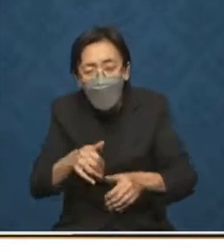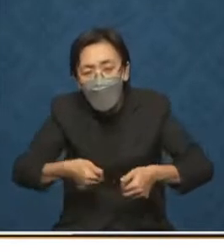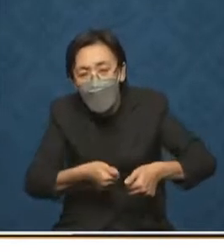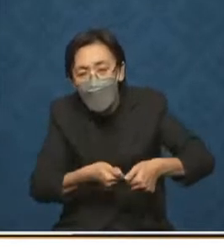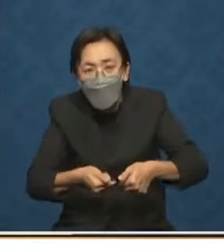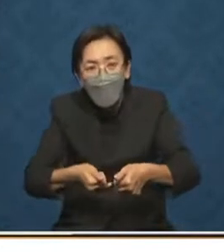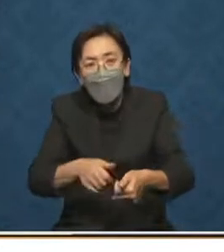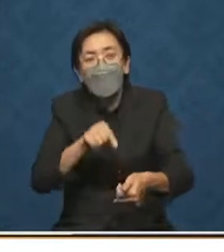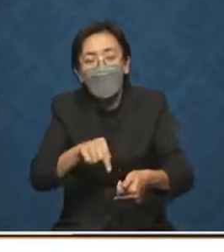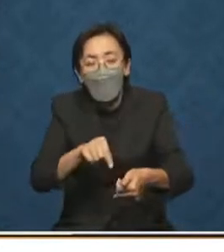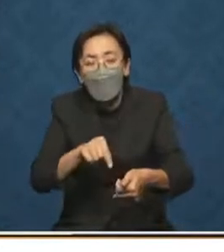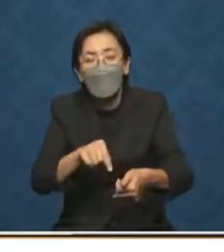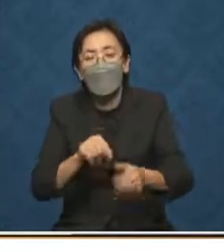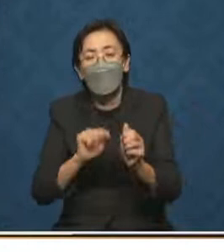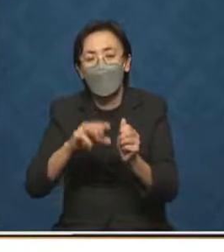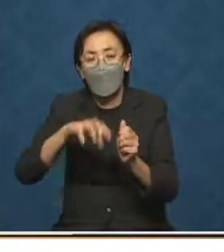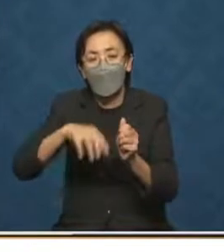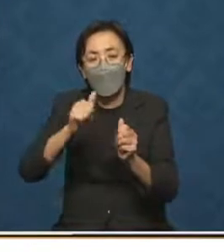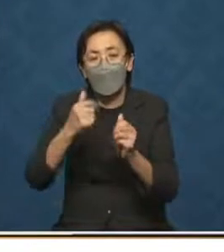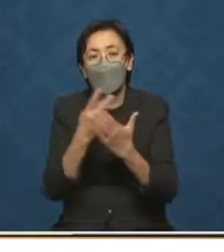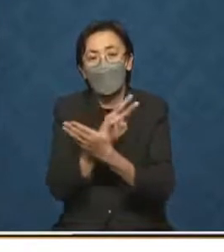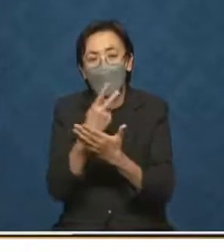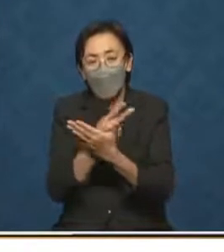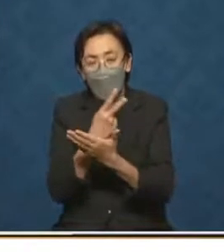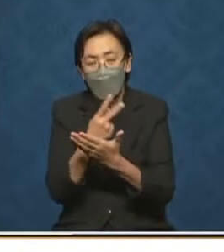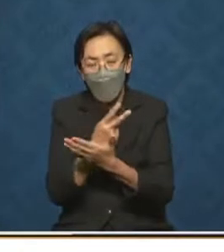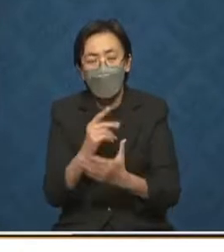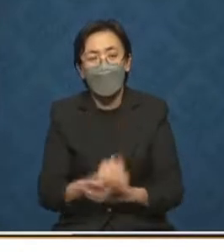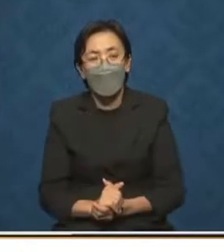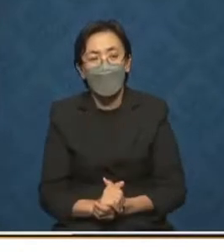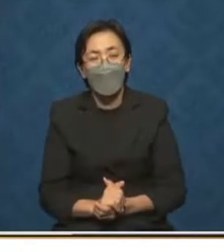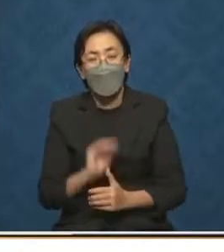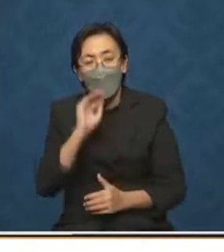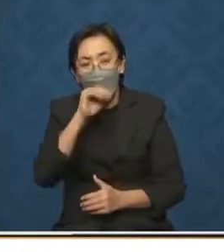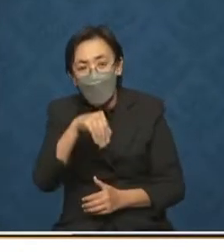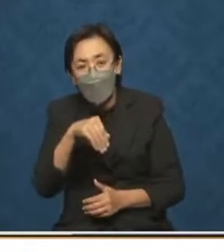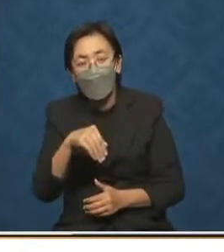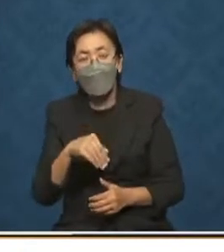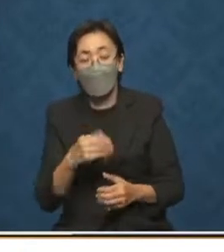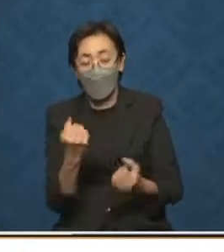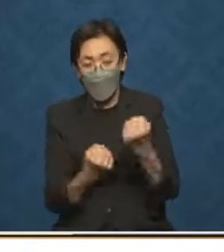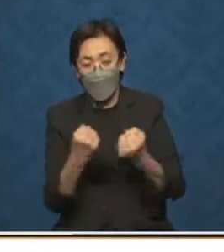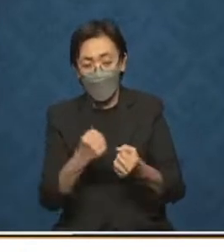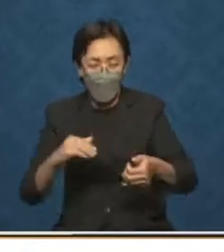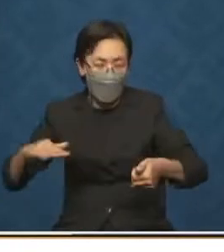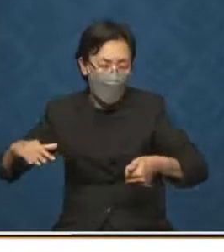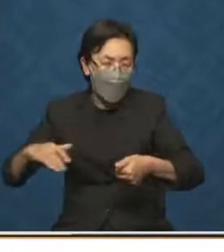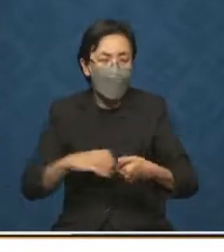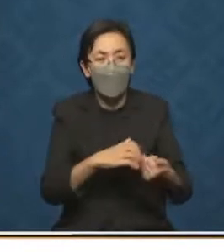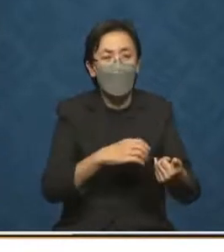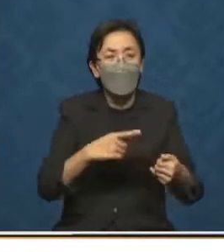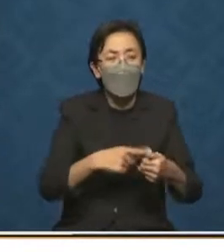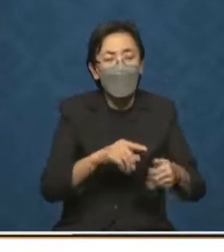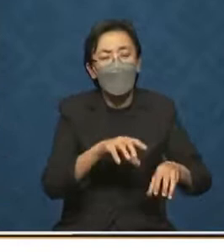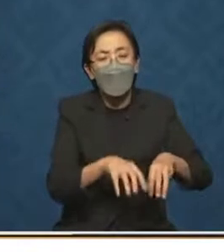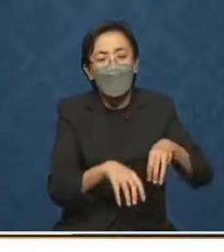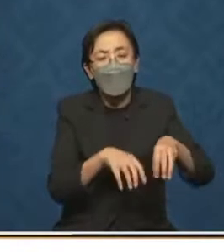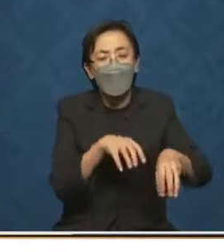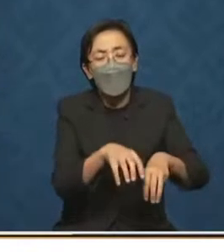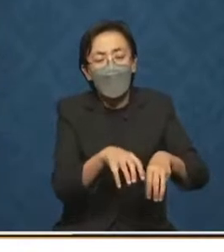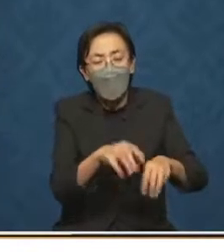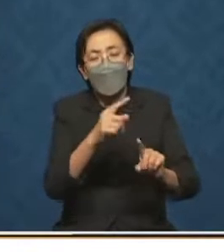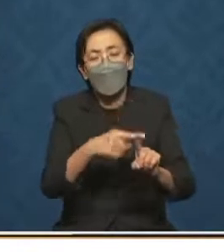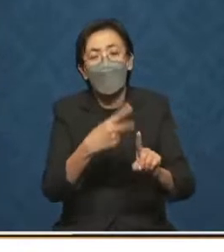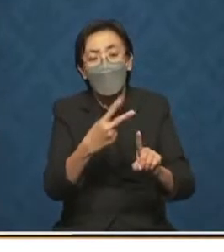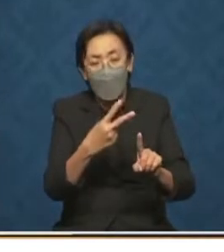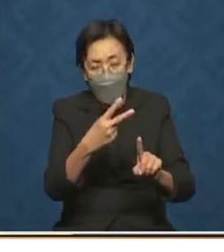อุธยานตำบวัโรงอเผอเมือง จัหวดการจน่อุลีจนช้างถูกรสชนบาทเจ็บ เดินขาลากเข้าไปในอุทยานตอนเดือนก